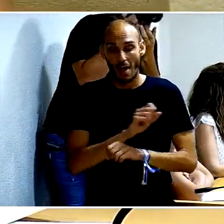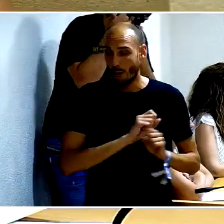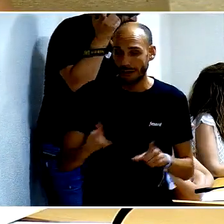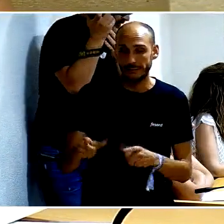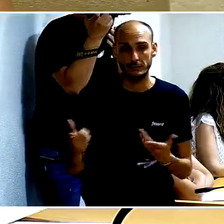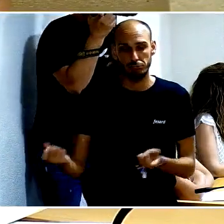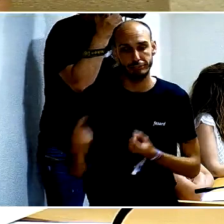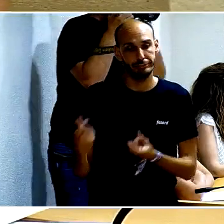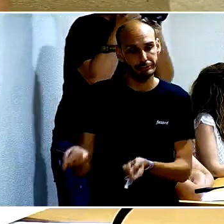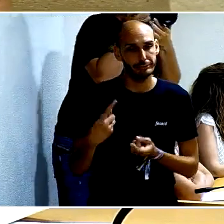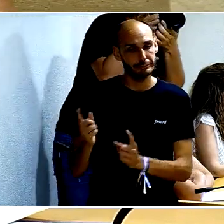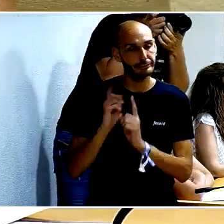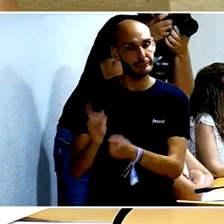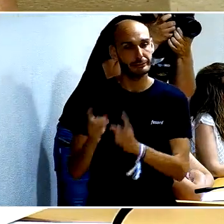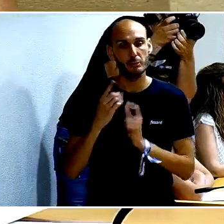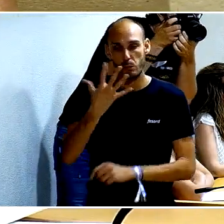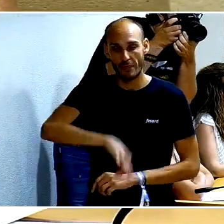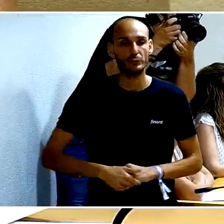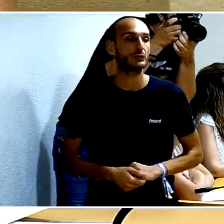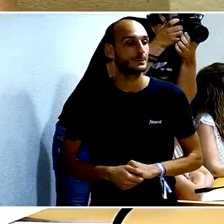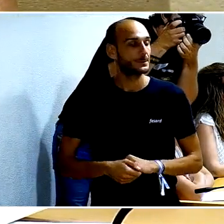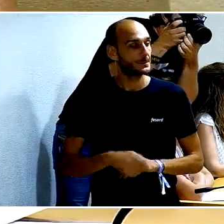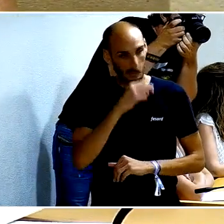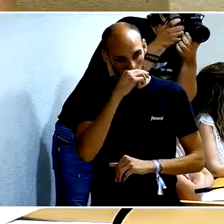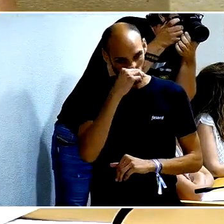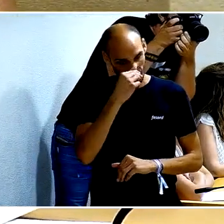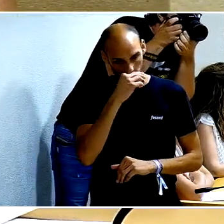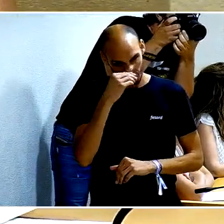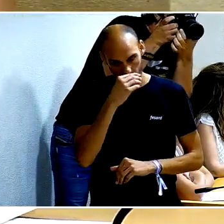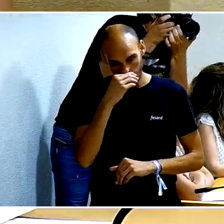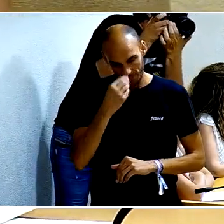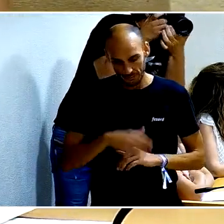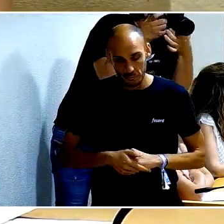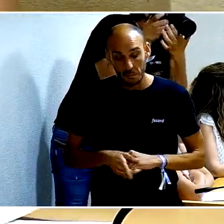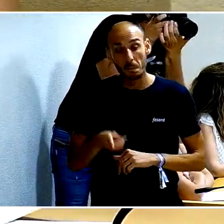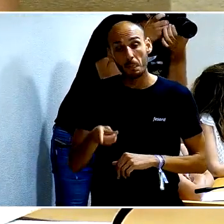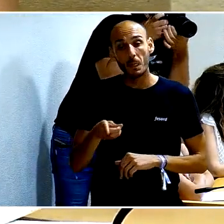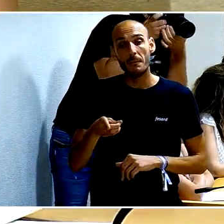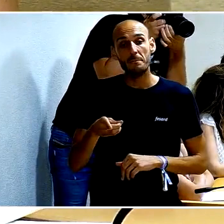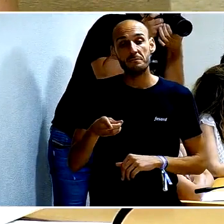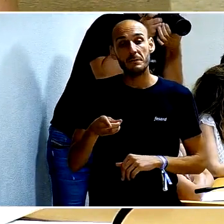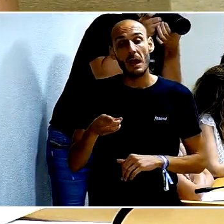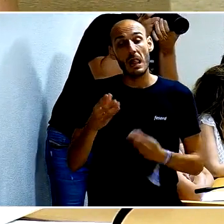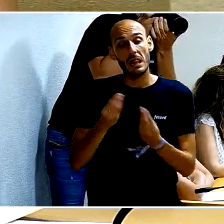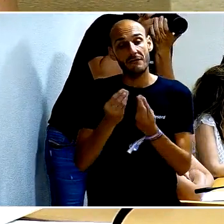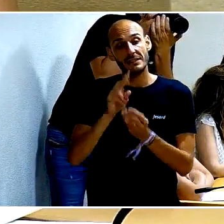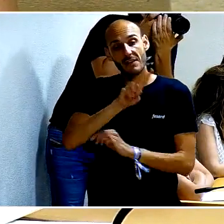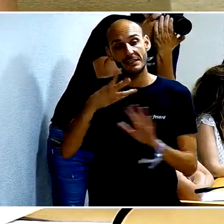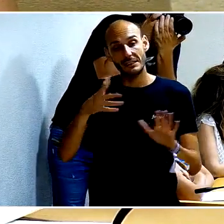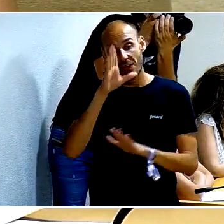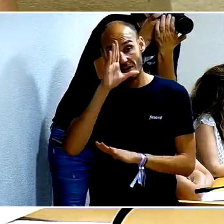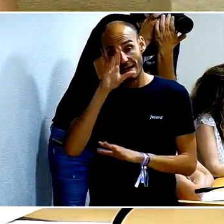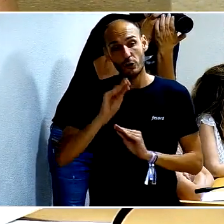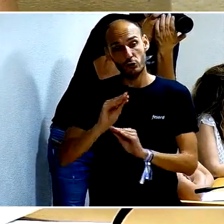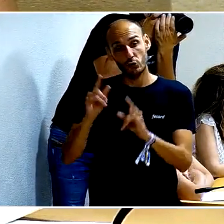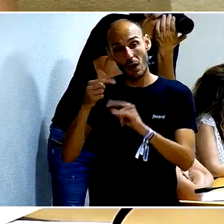atendrem el que ens demanen. La wilaya Bofdor, abans la 26 de febrer, És la wilaya que més tard